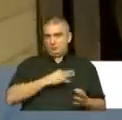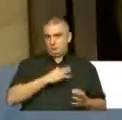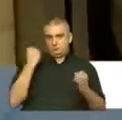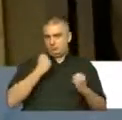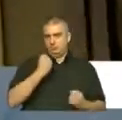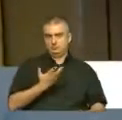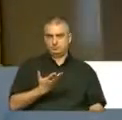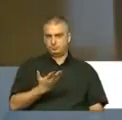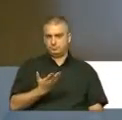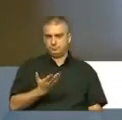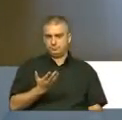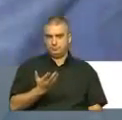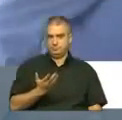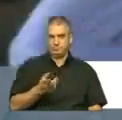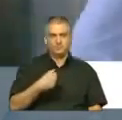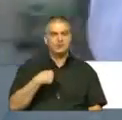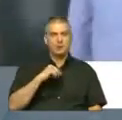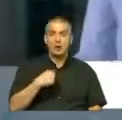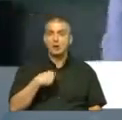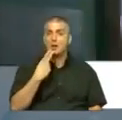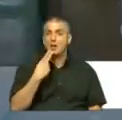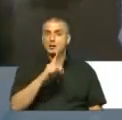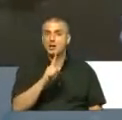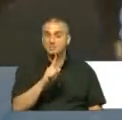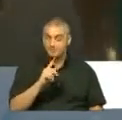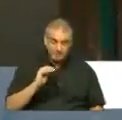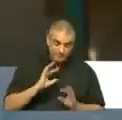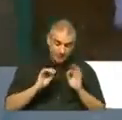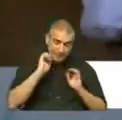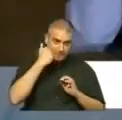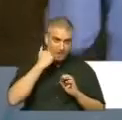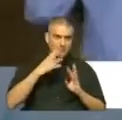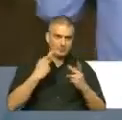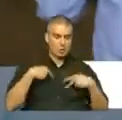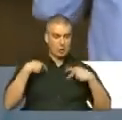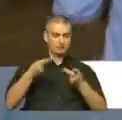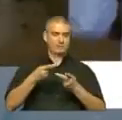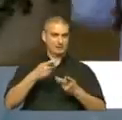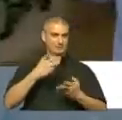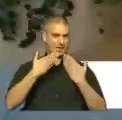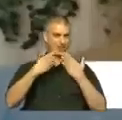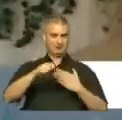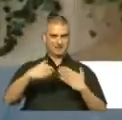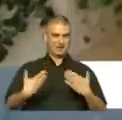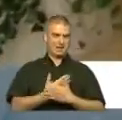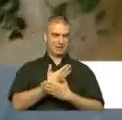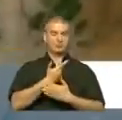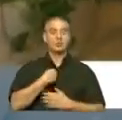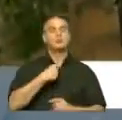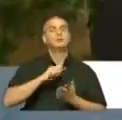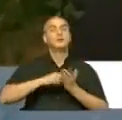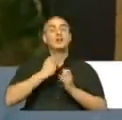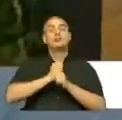ואני יכולה להתחייב לפניך שהחל ממחר את חוזרים למושב החדש, אני מתכוונת לעשות